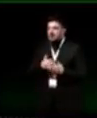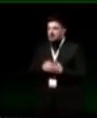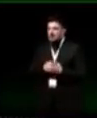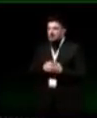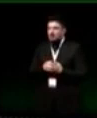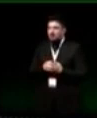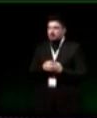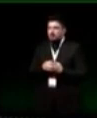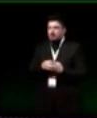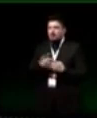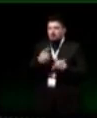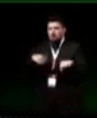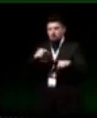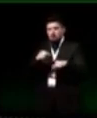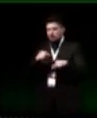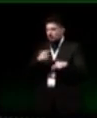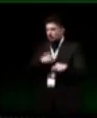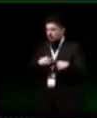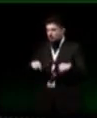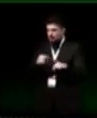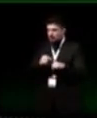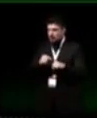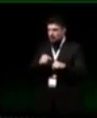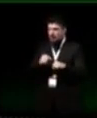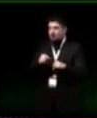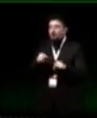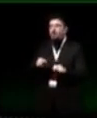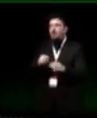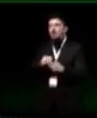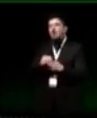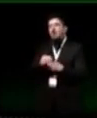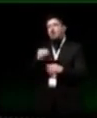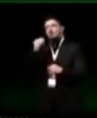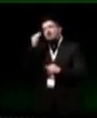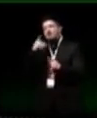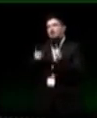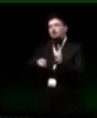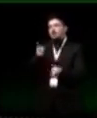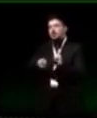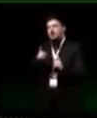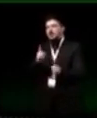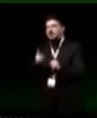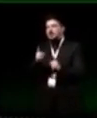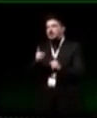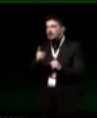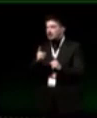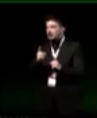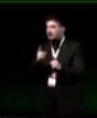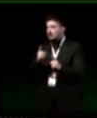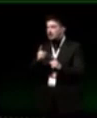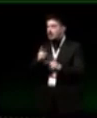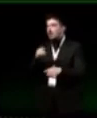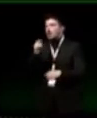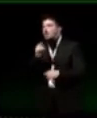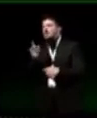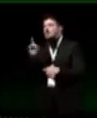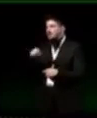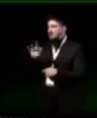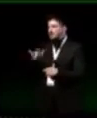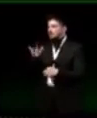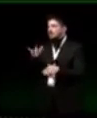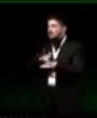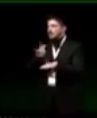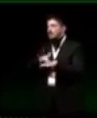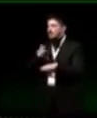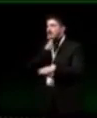ciascuno di noi in condizioni di non considerare la politica come un ditino su pigiato su Facebook,